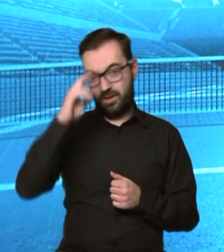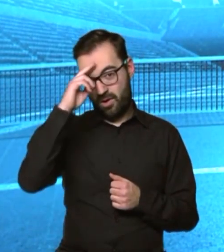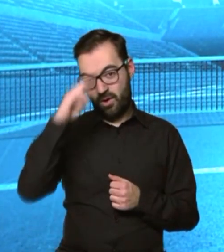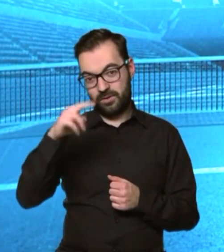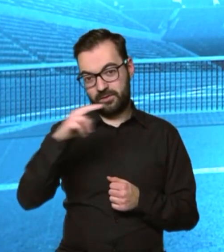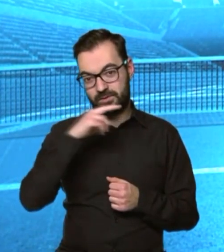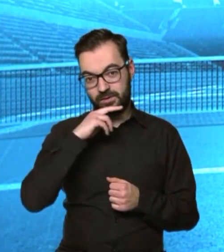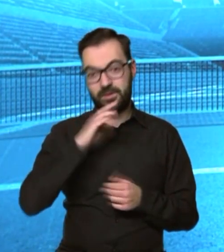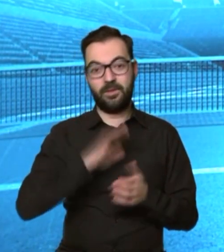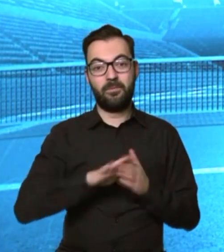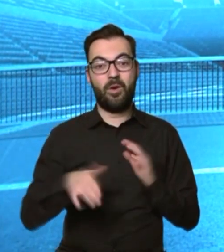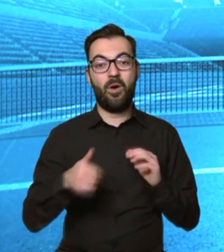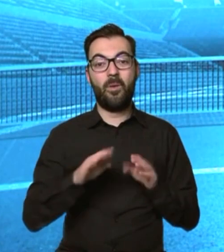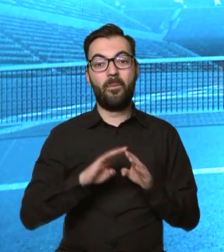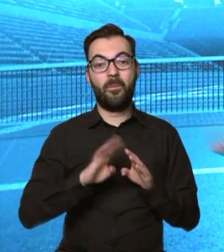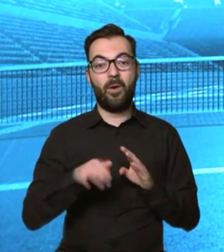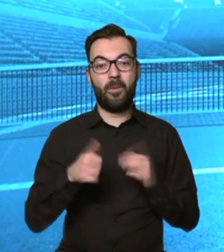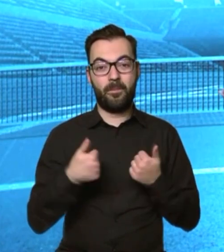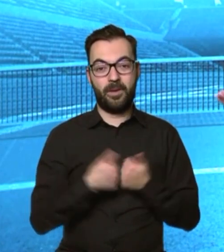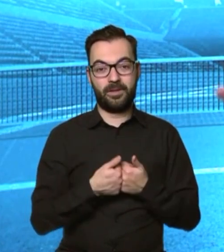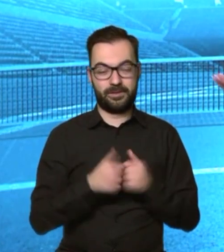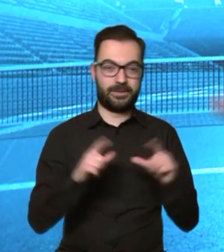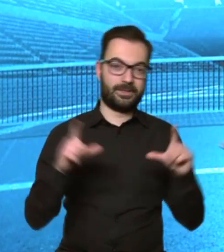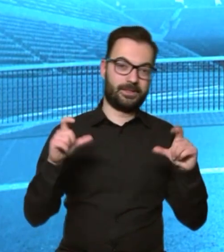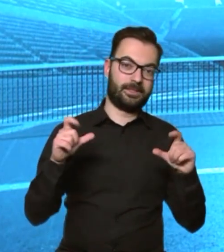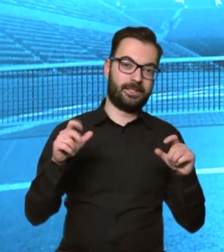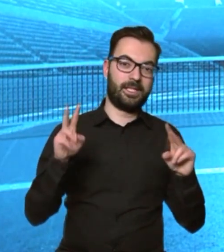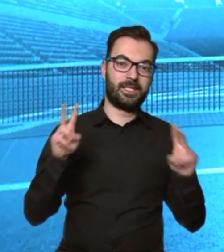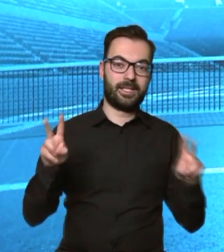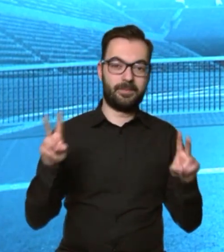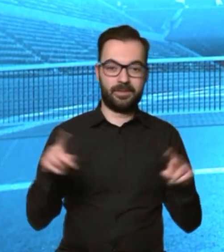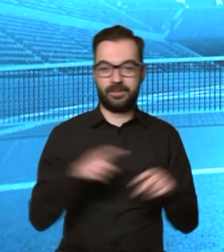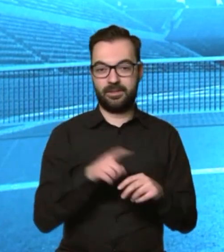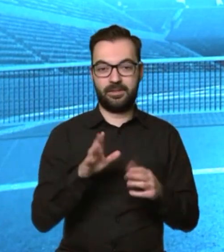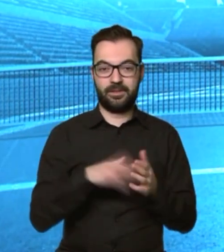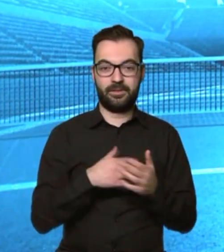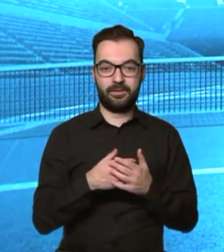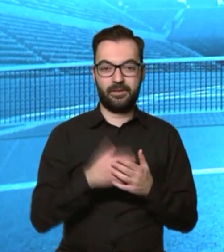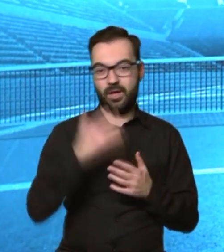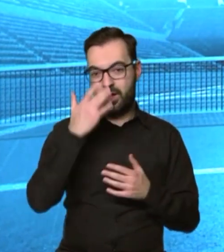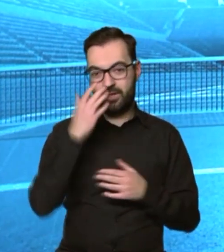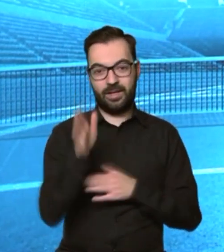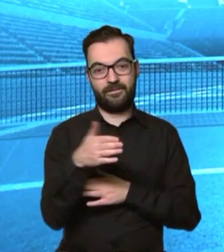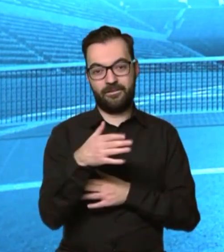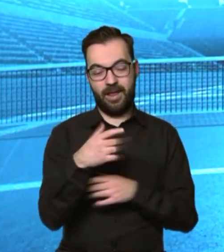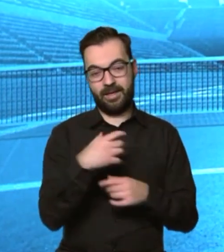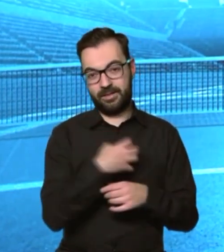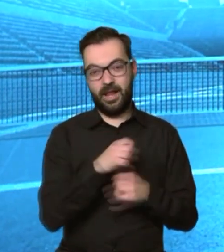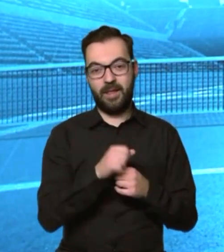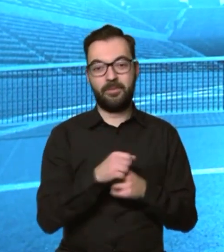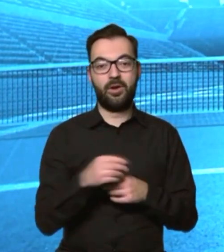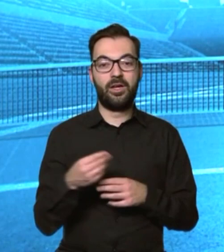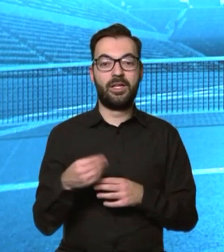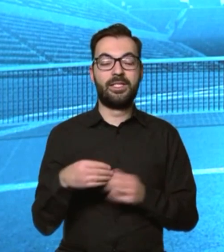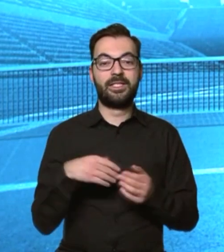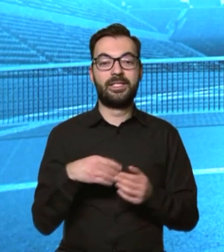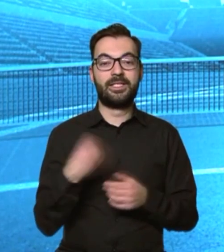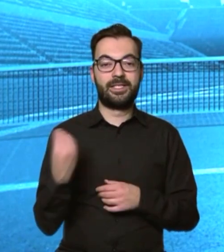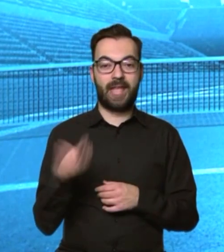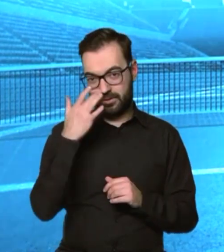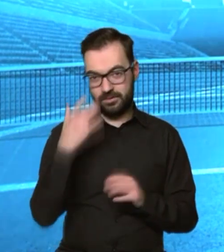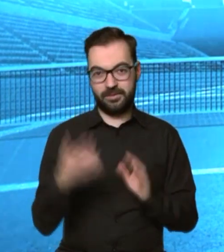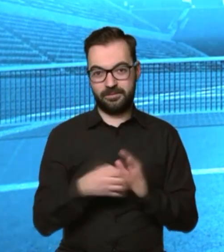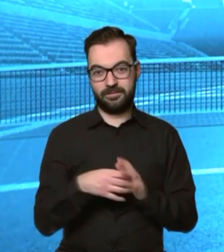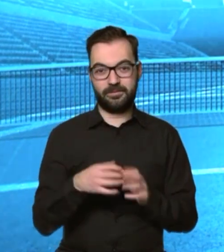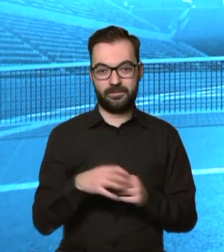który po meczu fotografował się z kibicami, którzy mieli na przykład rosyjskie flagi albo serbskie flagi